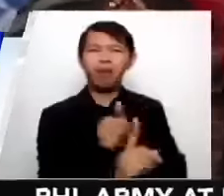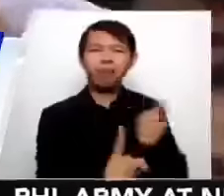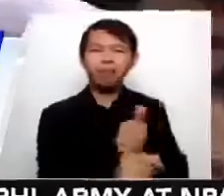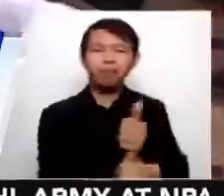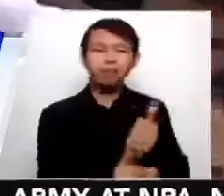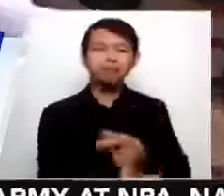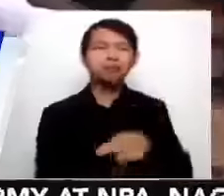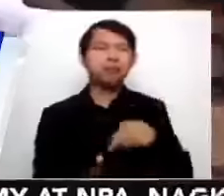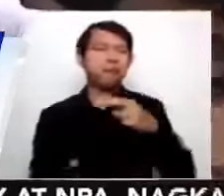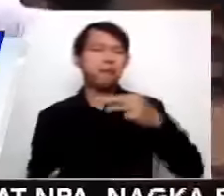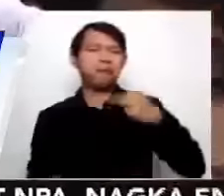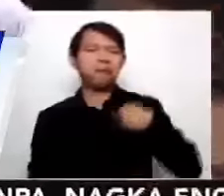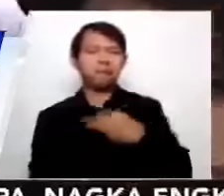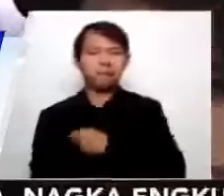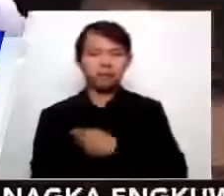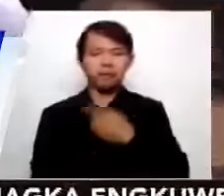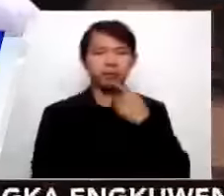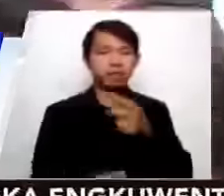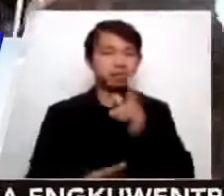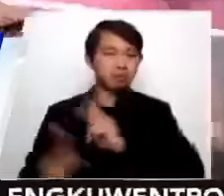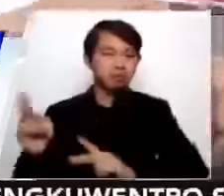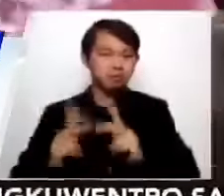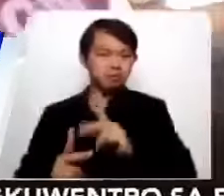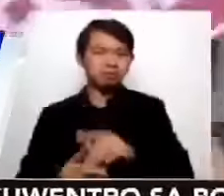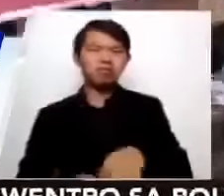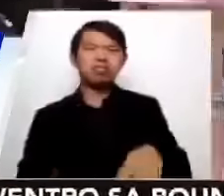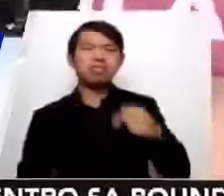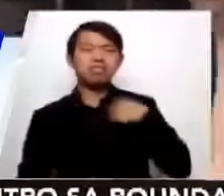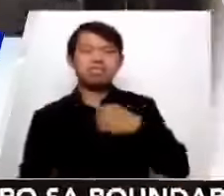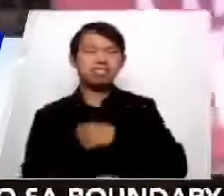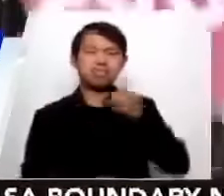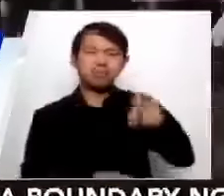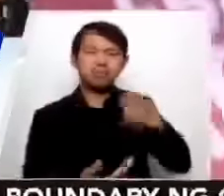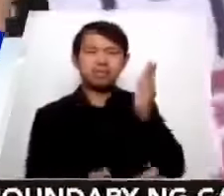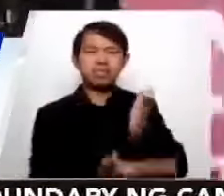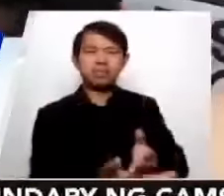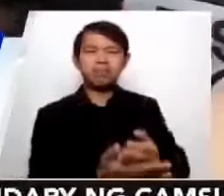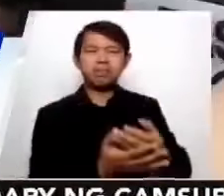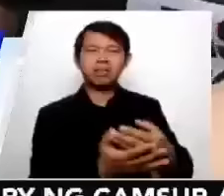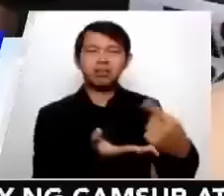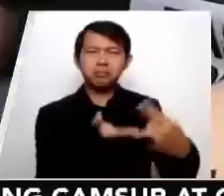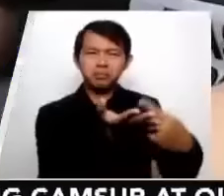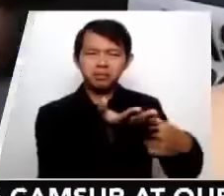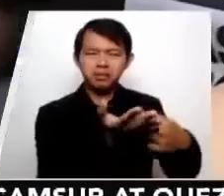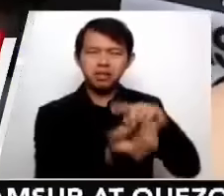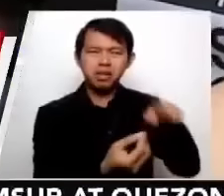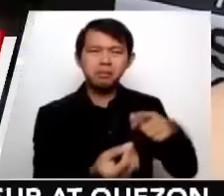nila, itigil na ng Senado ang pagdinig at panggigipit raw sa kanilang pinuno. He is